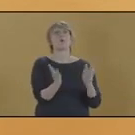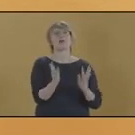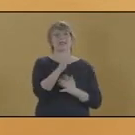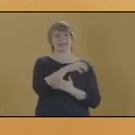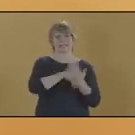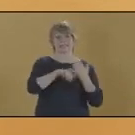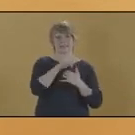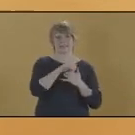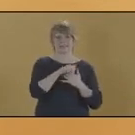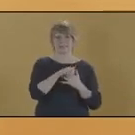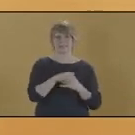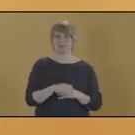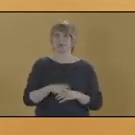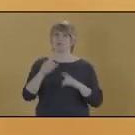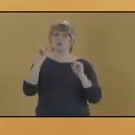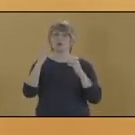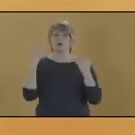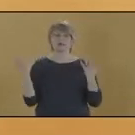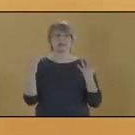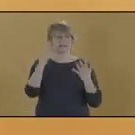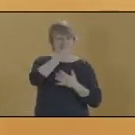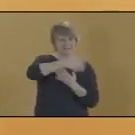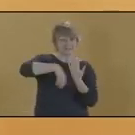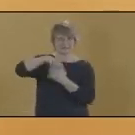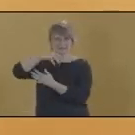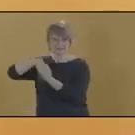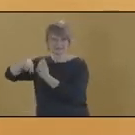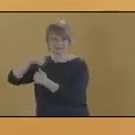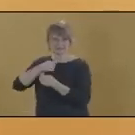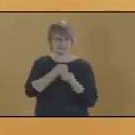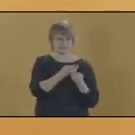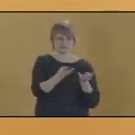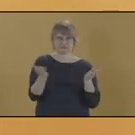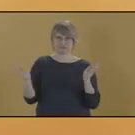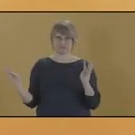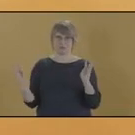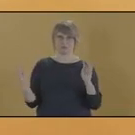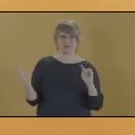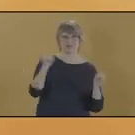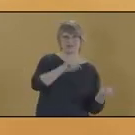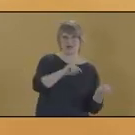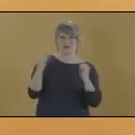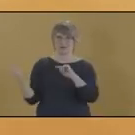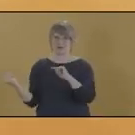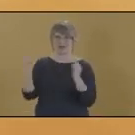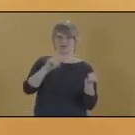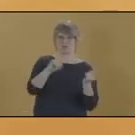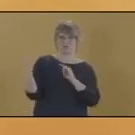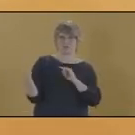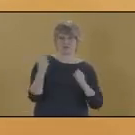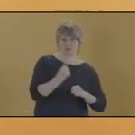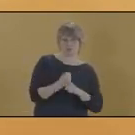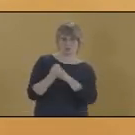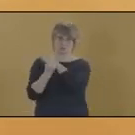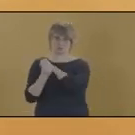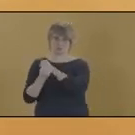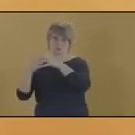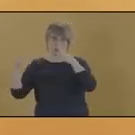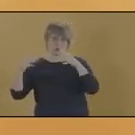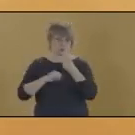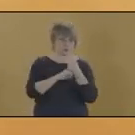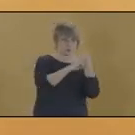gibt verschiedene Krisen, die sich wechselseitig auch beeinflussen und eben auch teilweise verstärken. Diese